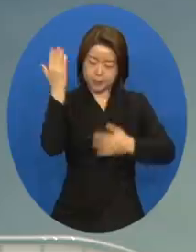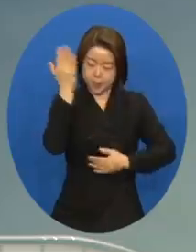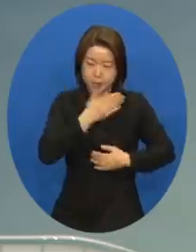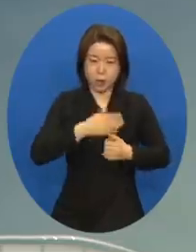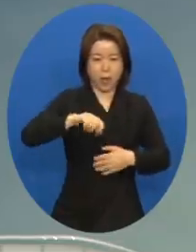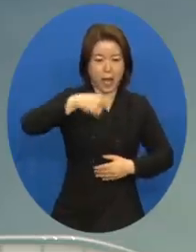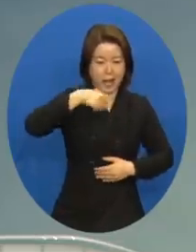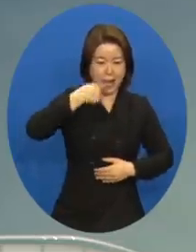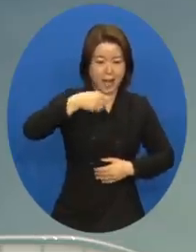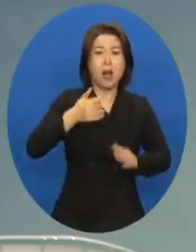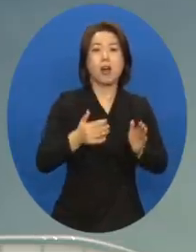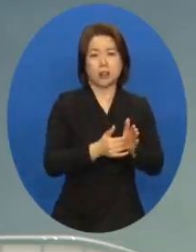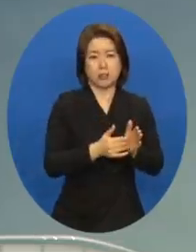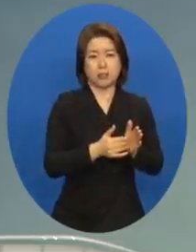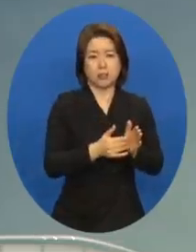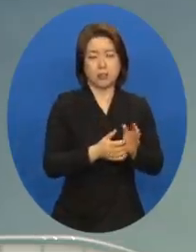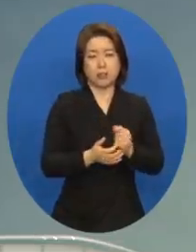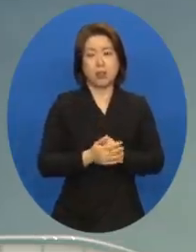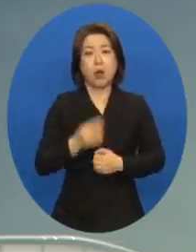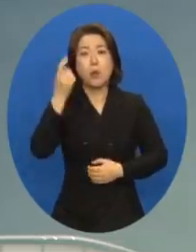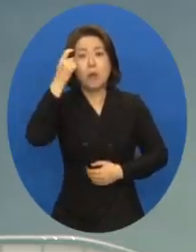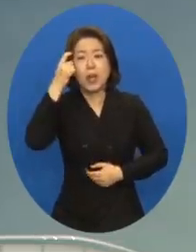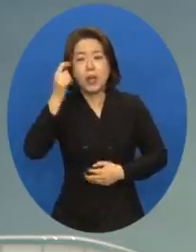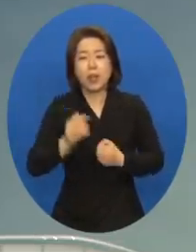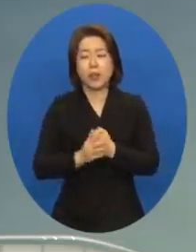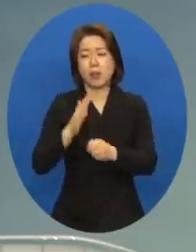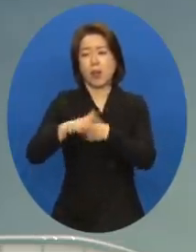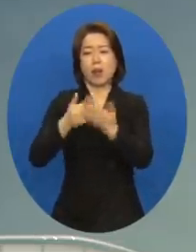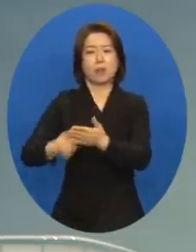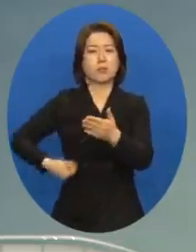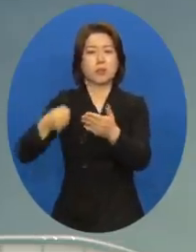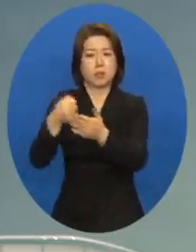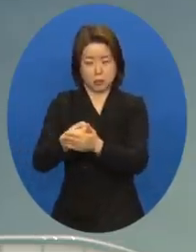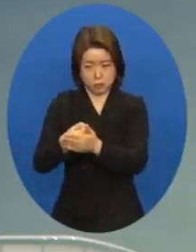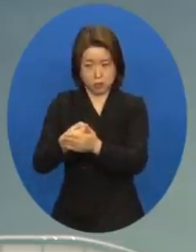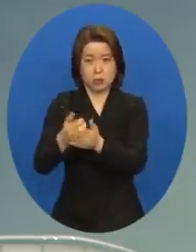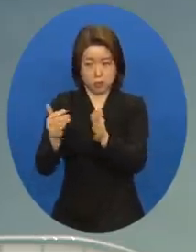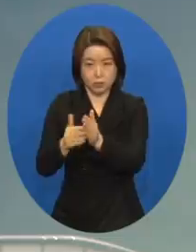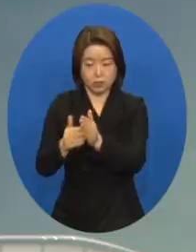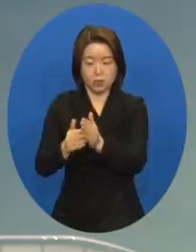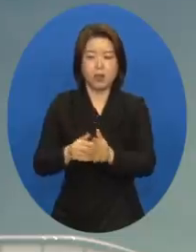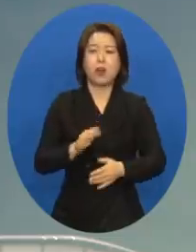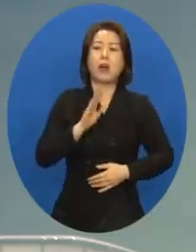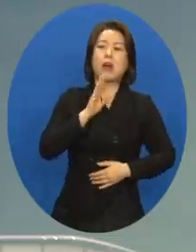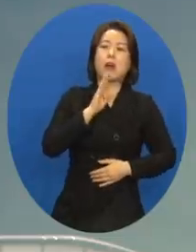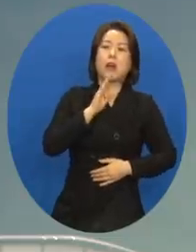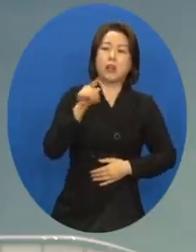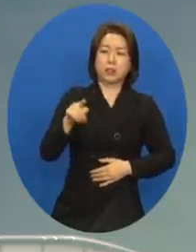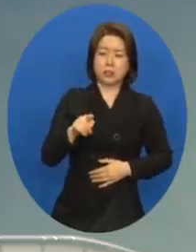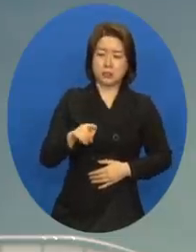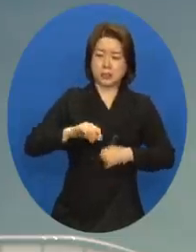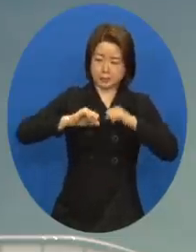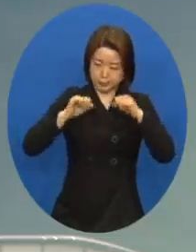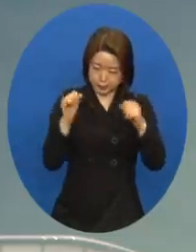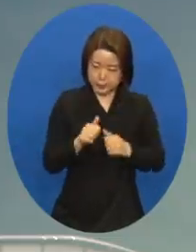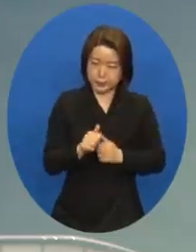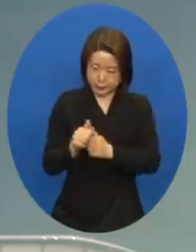하나님이 결정하셨으면 그러면 순종해야지 그런 마음을 가지고 있었던 겁니다.